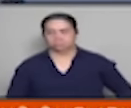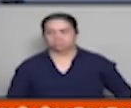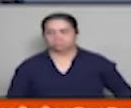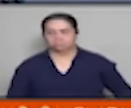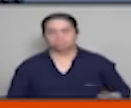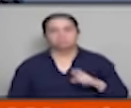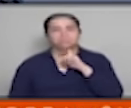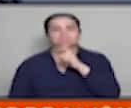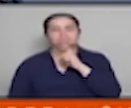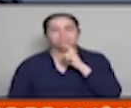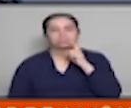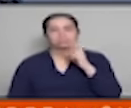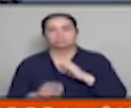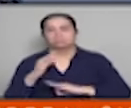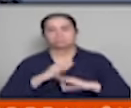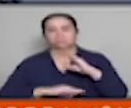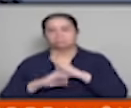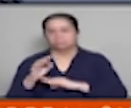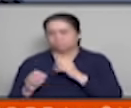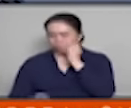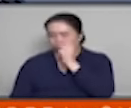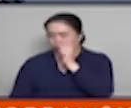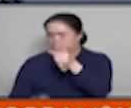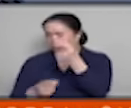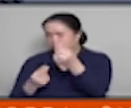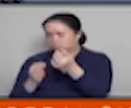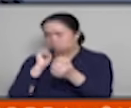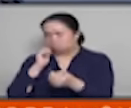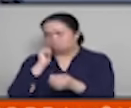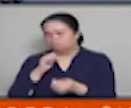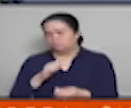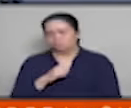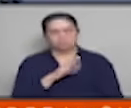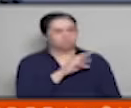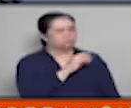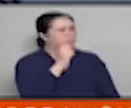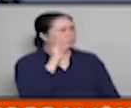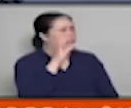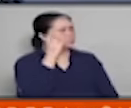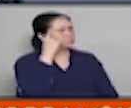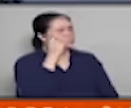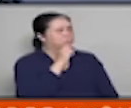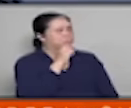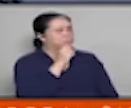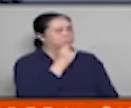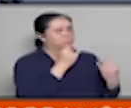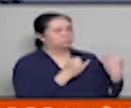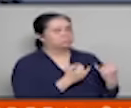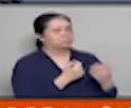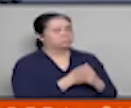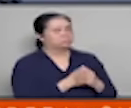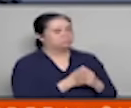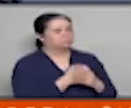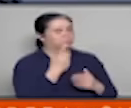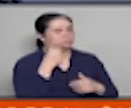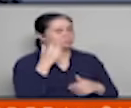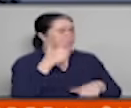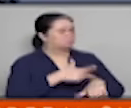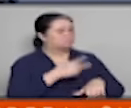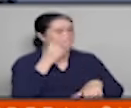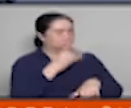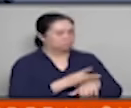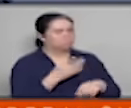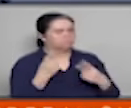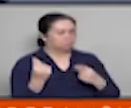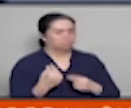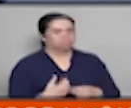ako dito, sir. Sa paa? Apo. Madalas niya ba ginagawa ito? Kung hindi po ako nakakamali, Sir Idol, pang-atlo, pang-apat niya